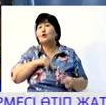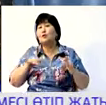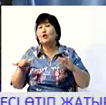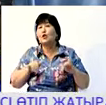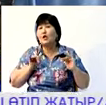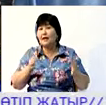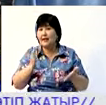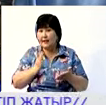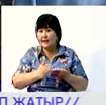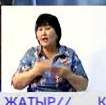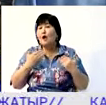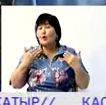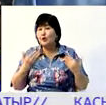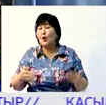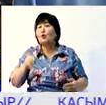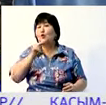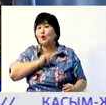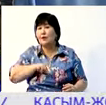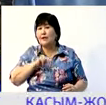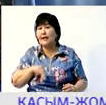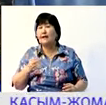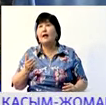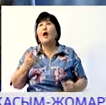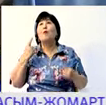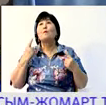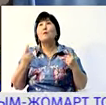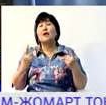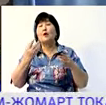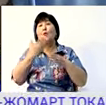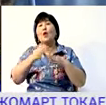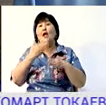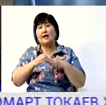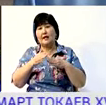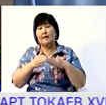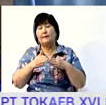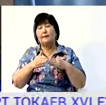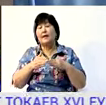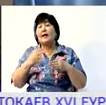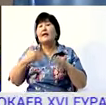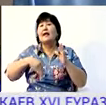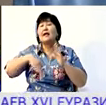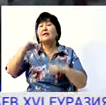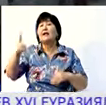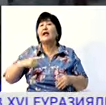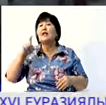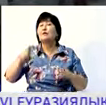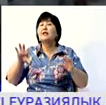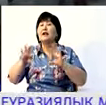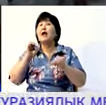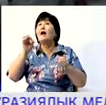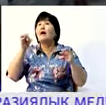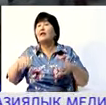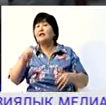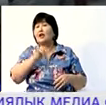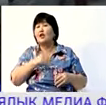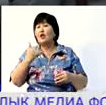жұмыстар. Сол жұмыстың бір бөлігі ол ең жақсы инспекторлар таңдау. Кез келген еңбек